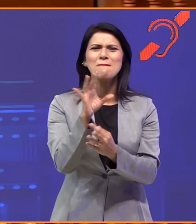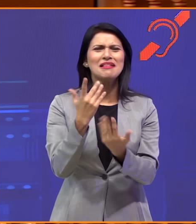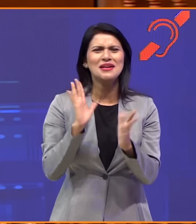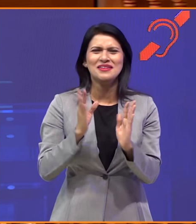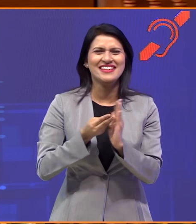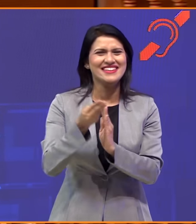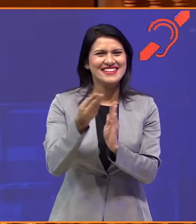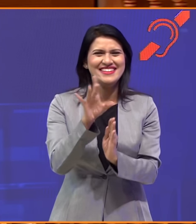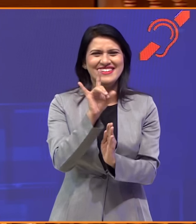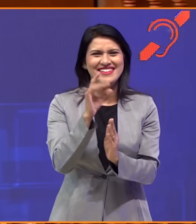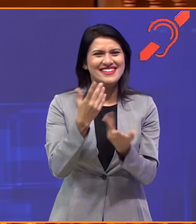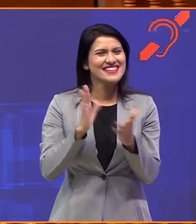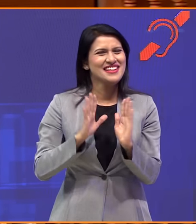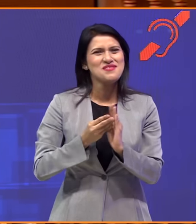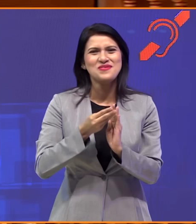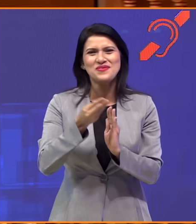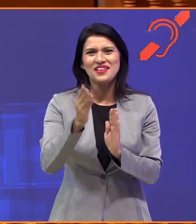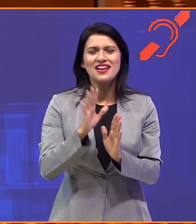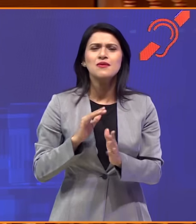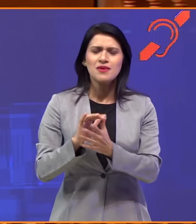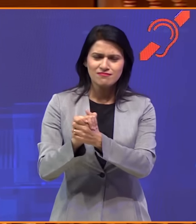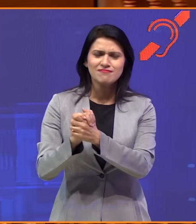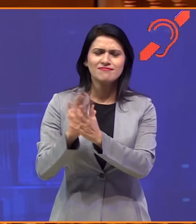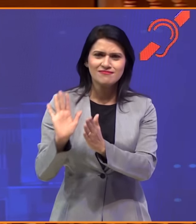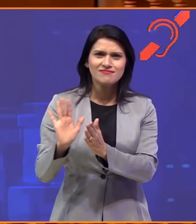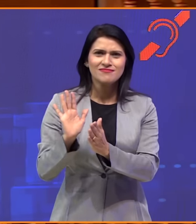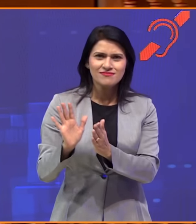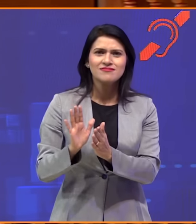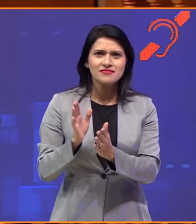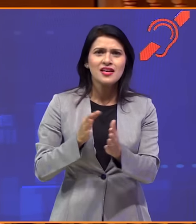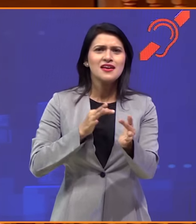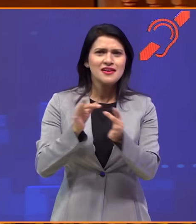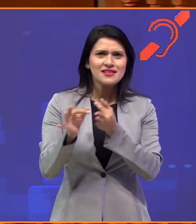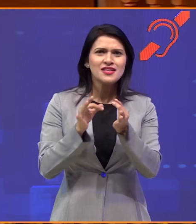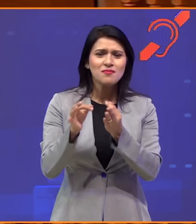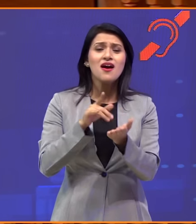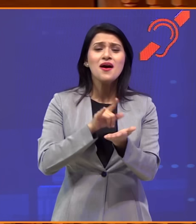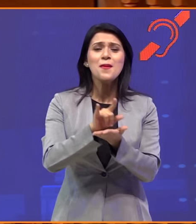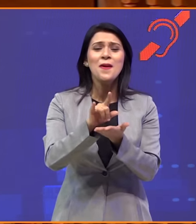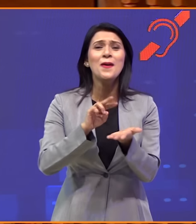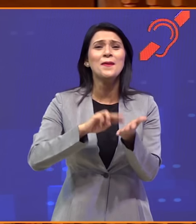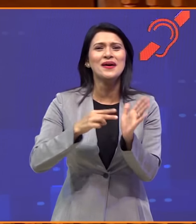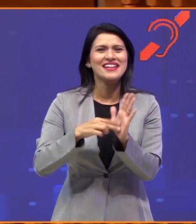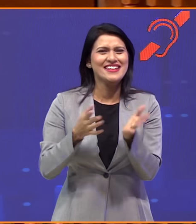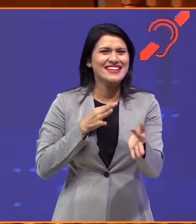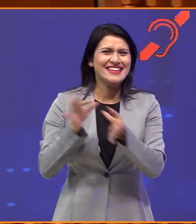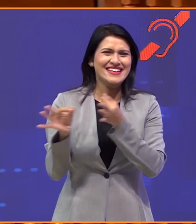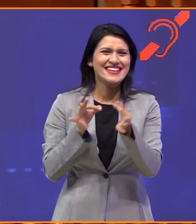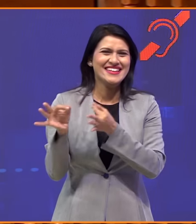मिनट सर 15 मिनट बस 15 मिनट मैं उनको पूरा साइ साइन समझा रहा था कि टबस क्यों होता है